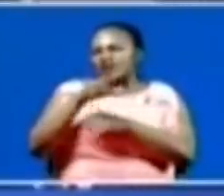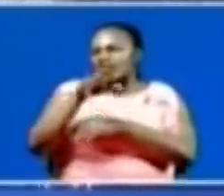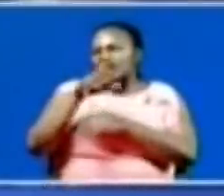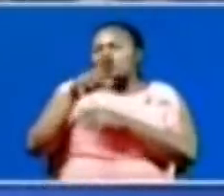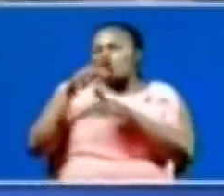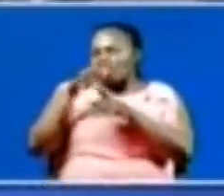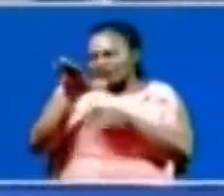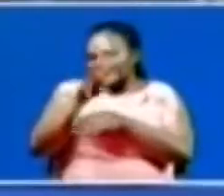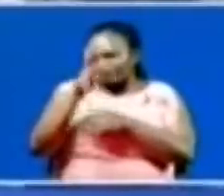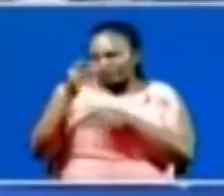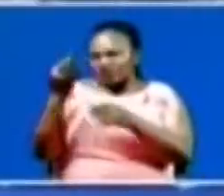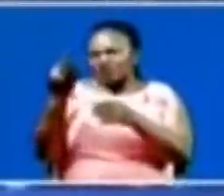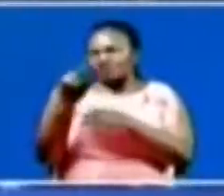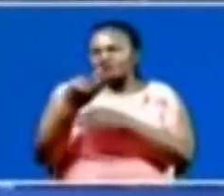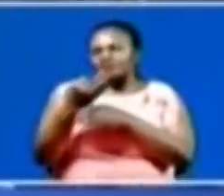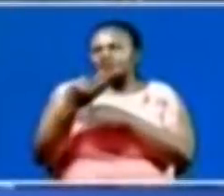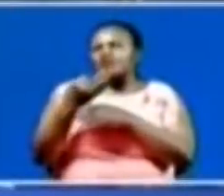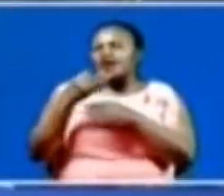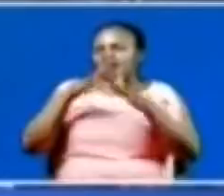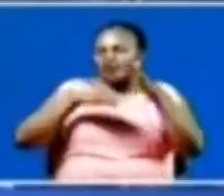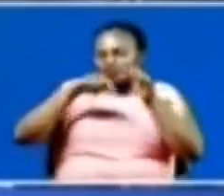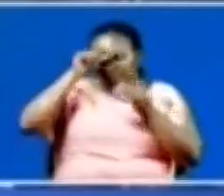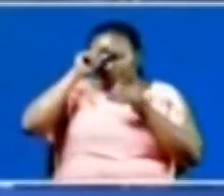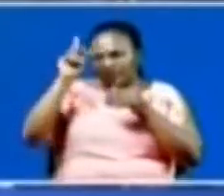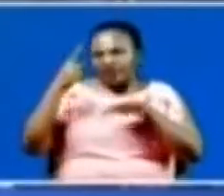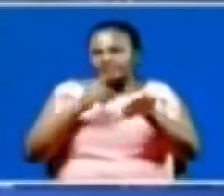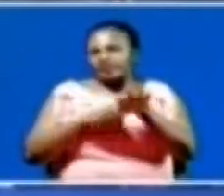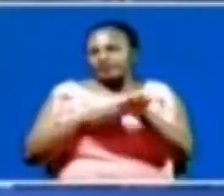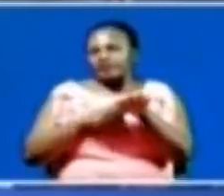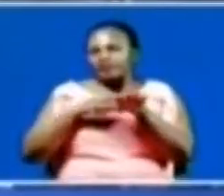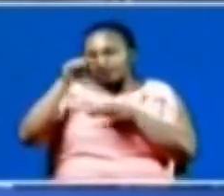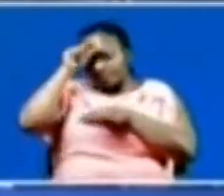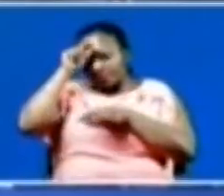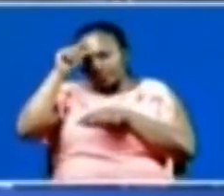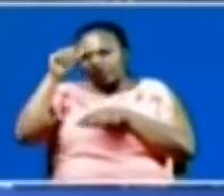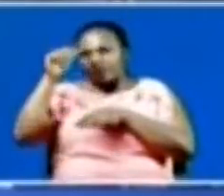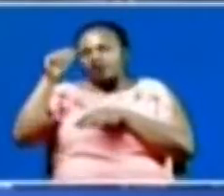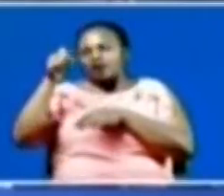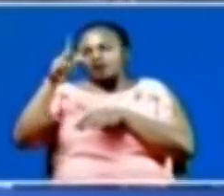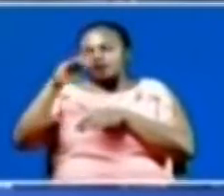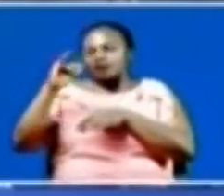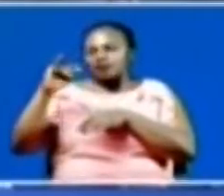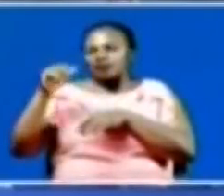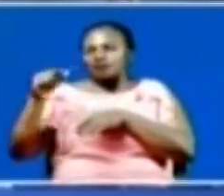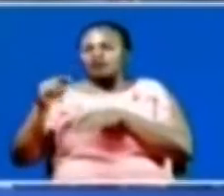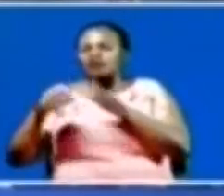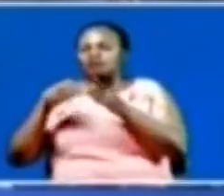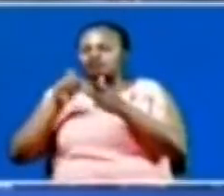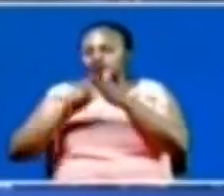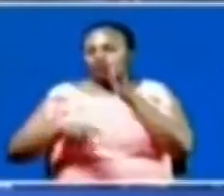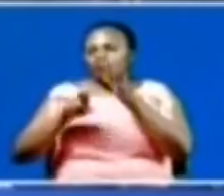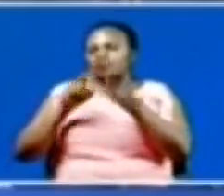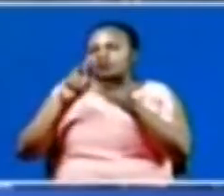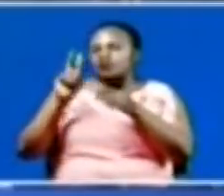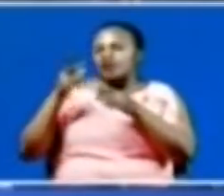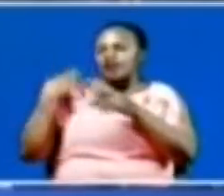Likoni. Kamto alikuwa naibu gavana kwa kipindi cha kwanza cha gavana Amazon Kingi ambaye alimtema katika uchaguzi